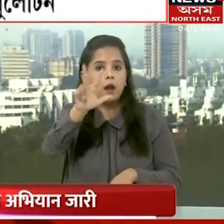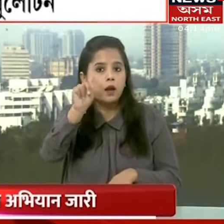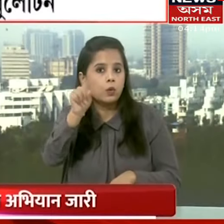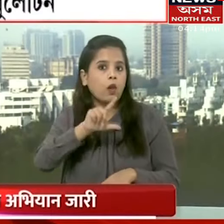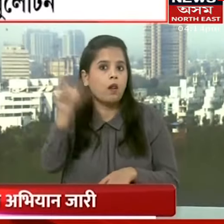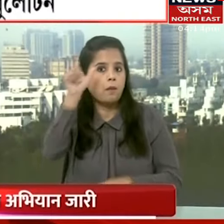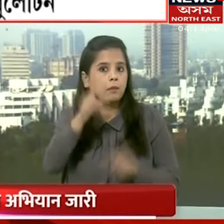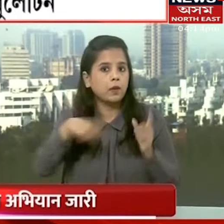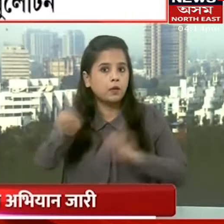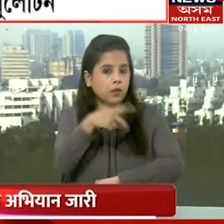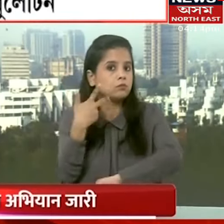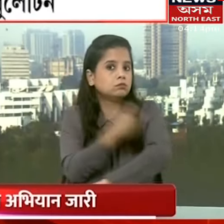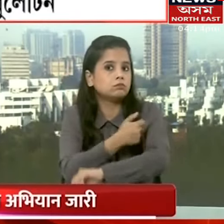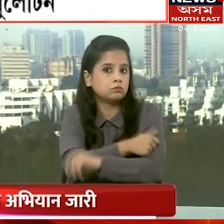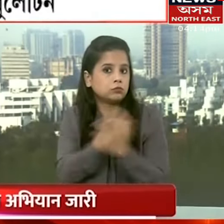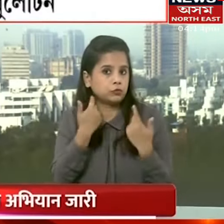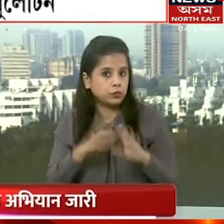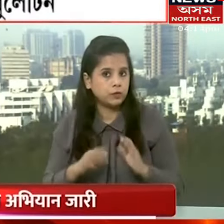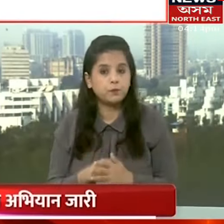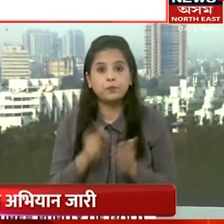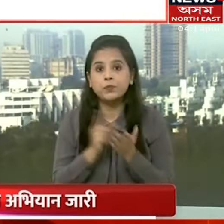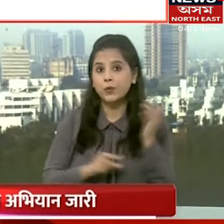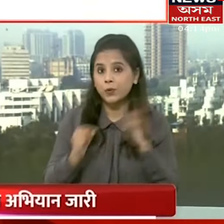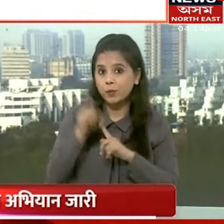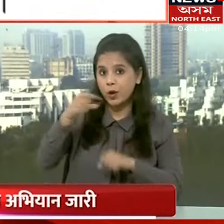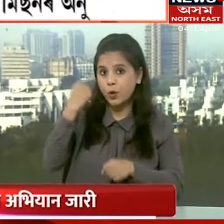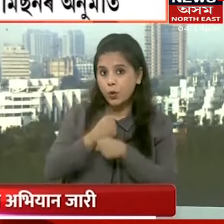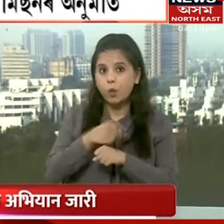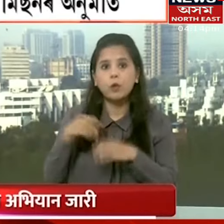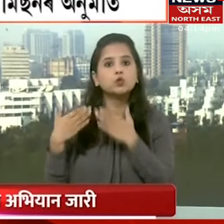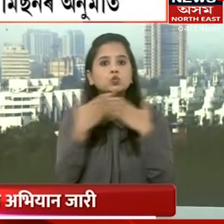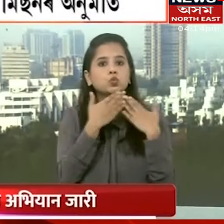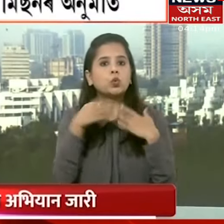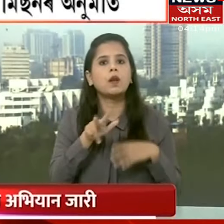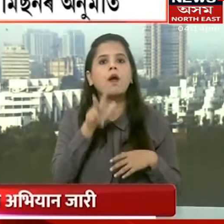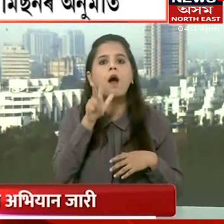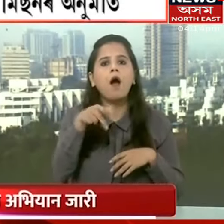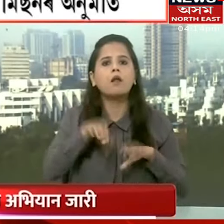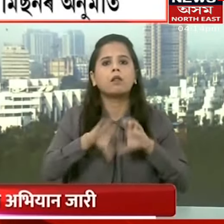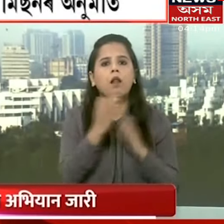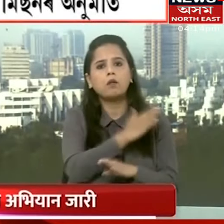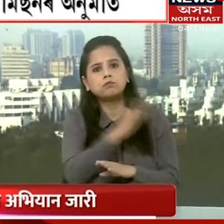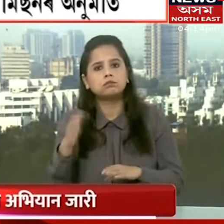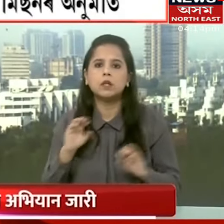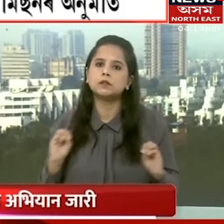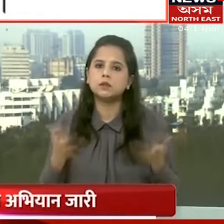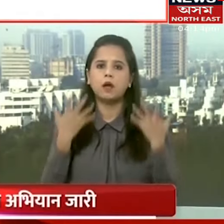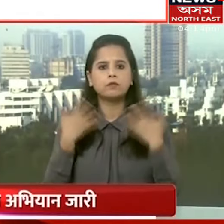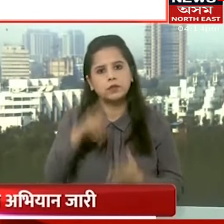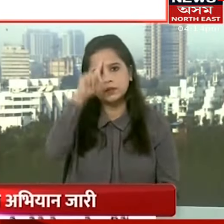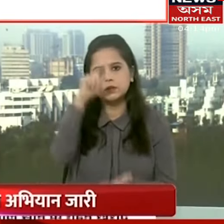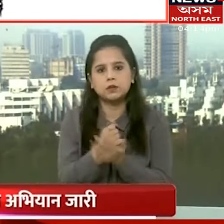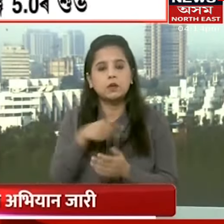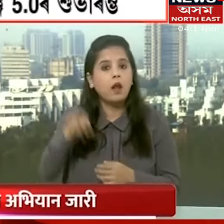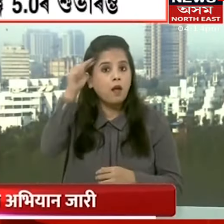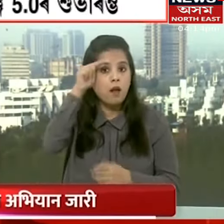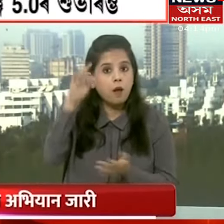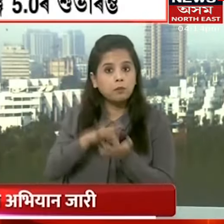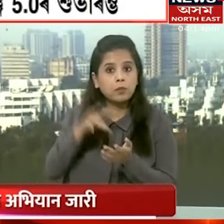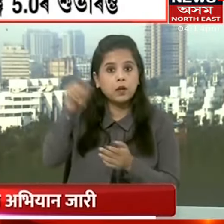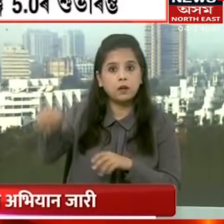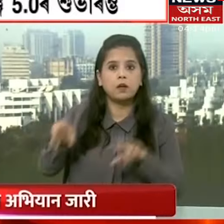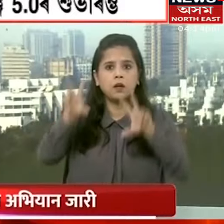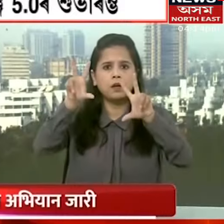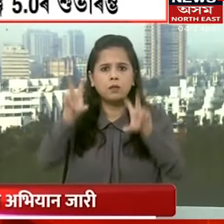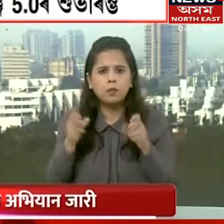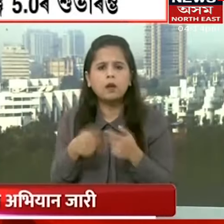48.81 लाख से अधिक लोगों को लगाया गया वैक्सीन उत्तर प्रदेश सरकार ने स्कूलों में 8वीं तक की कक्षाएं शुरू करने का फैसला किया वहीं नागालैंड में